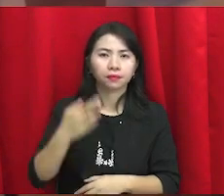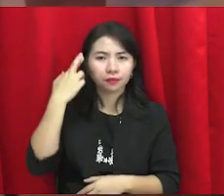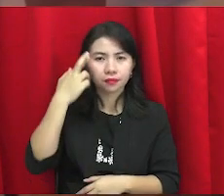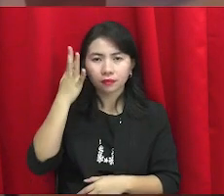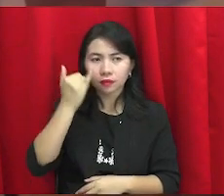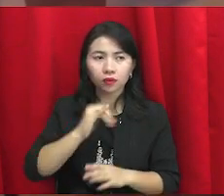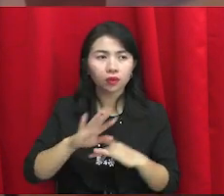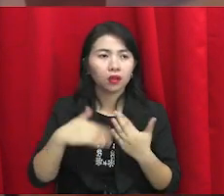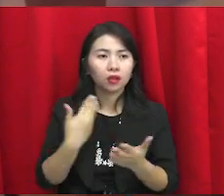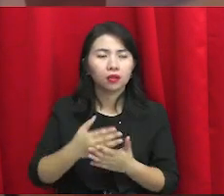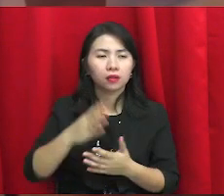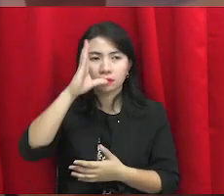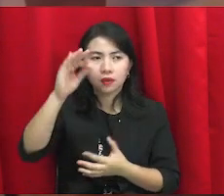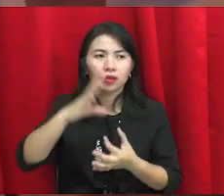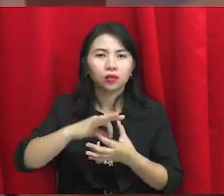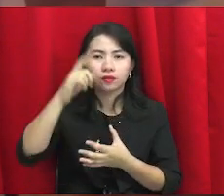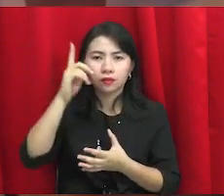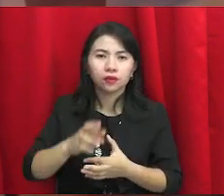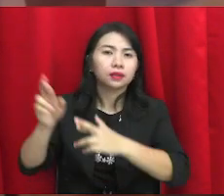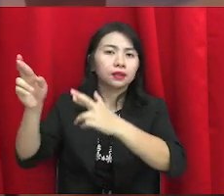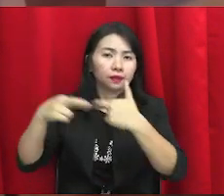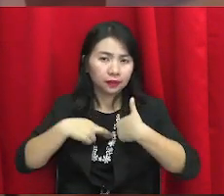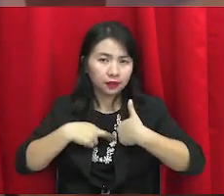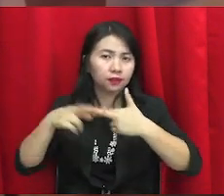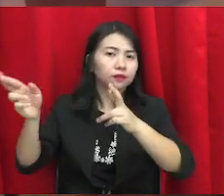kinatanggap na...